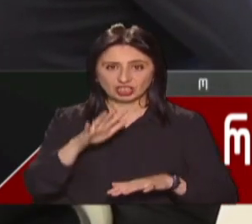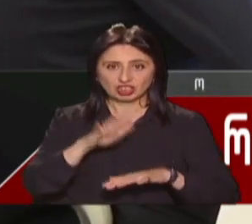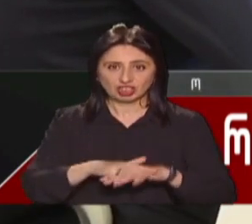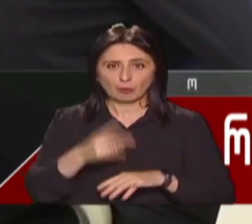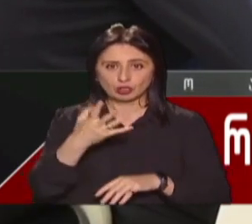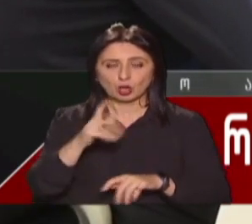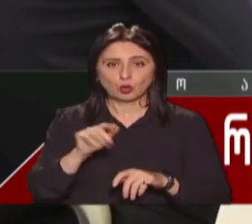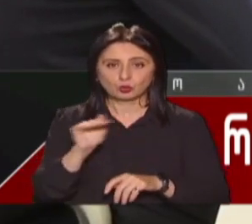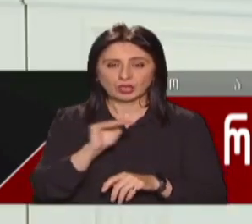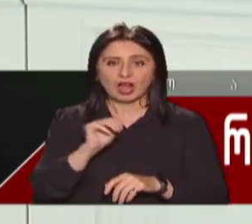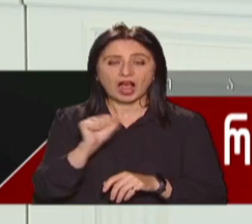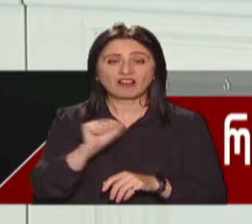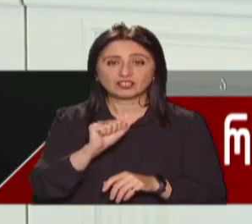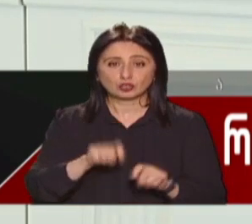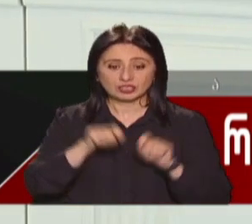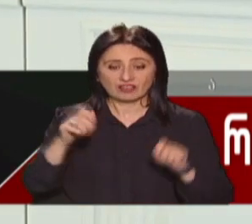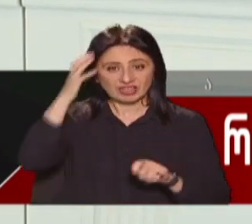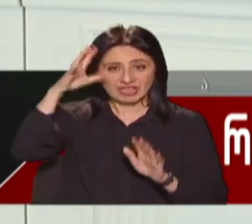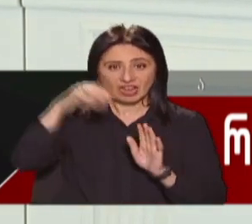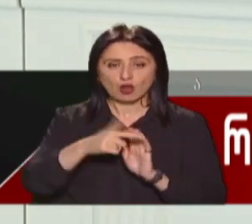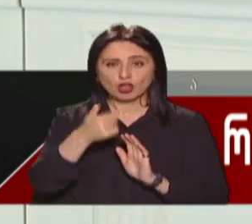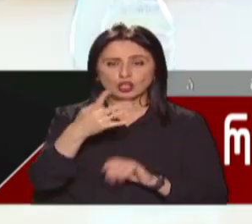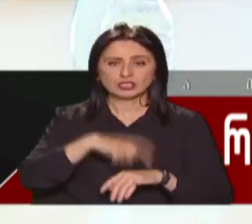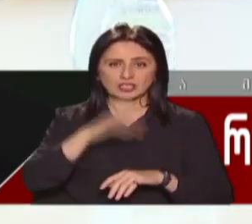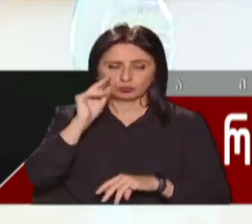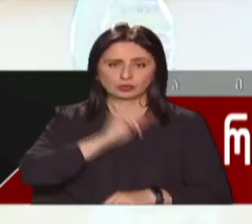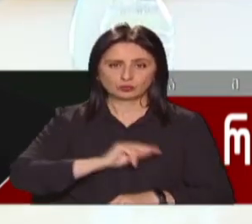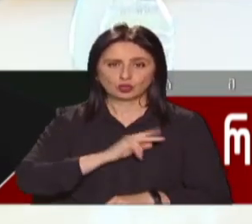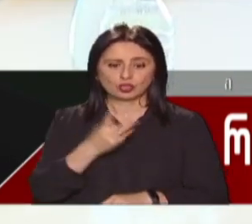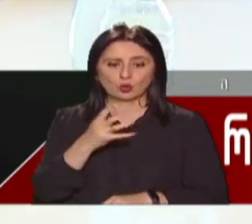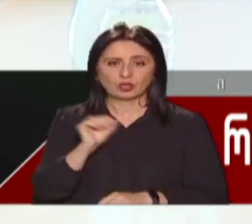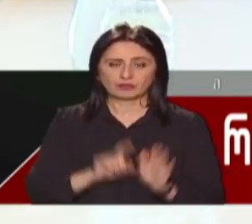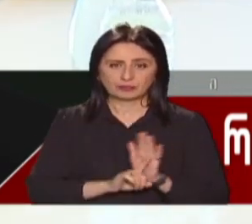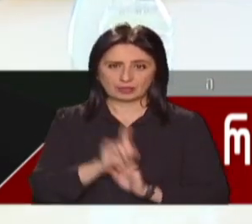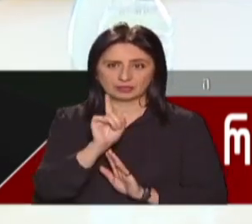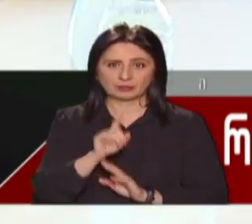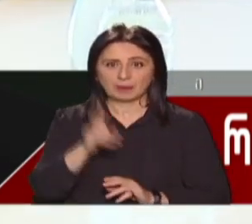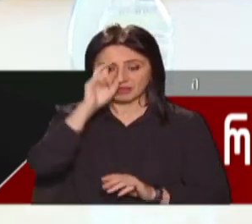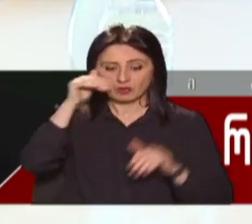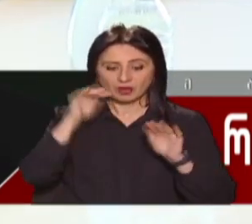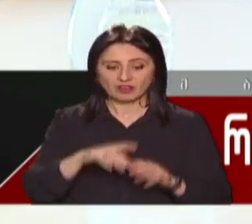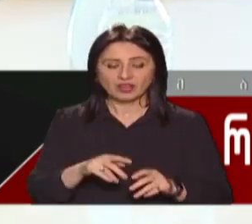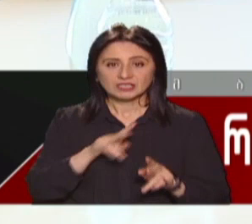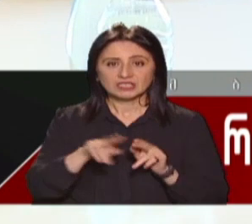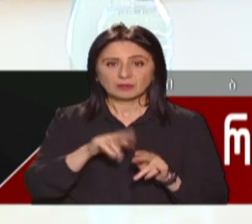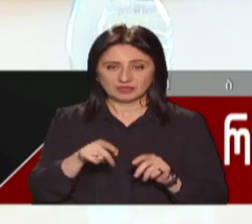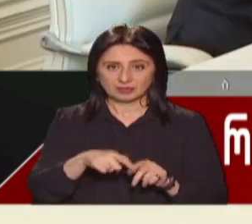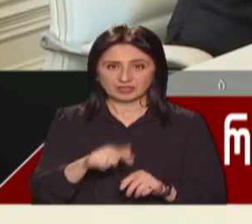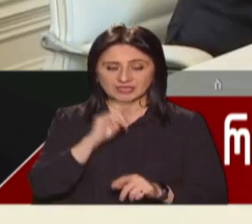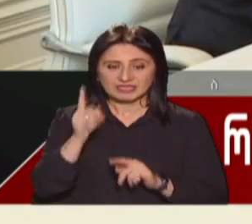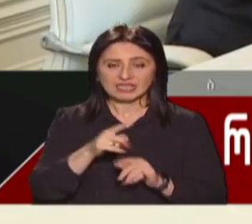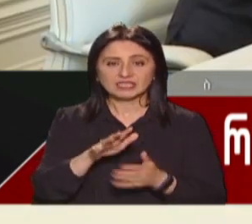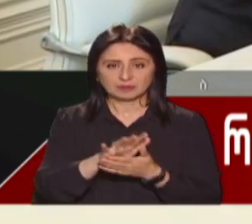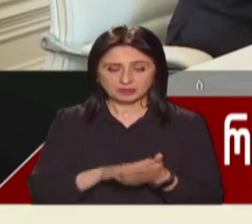25 აგვისტოს თელავში გაიხსნება და 24 საათიან რეჟიმში იმუშავებს. მთავრობის გადაწყვეტილებით მევენახეების სუბსიდირება